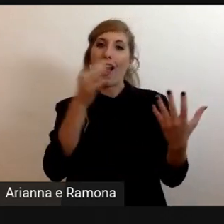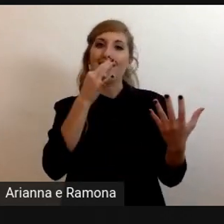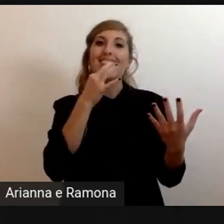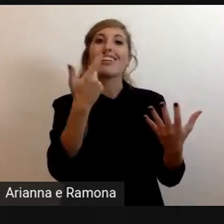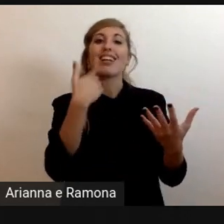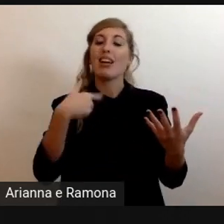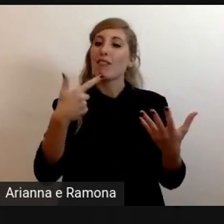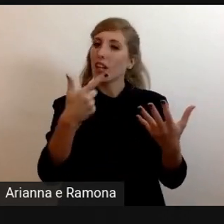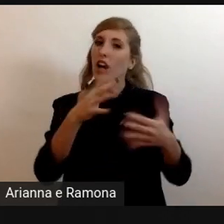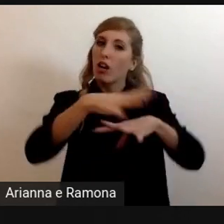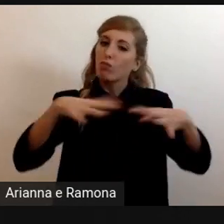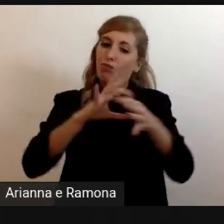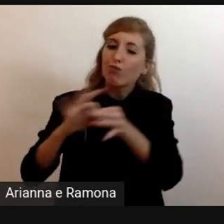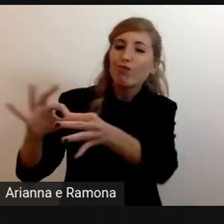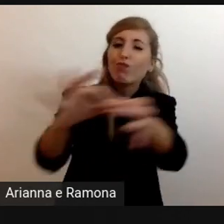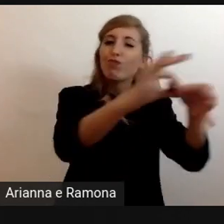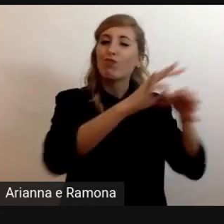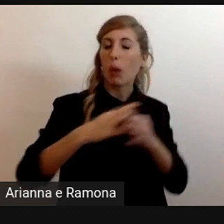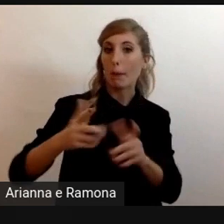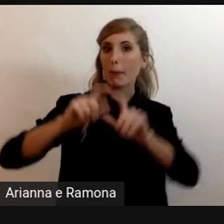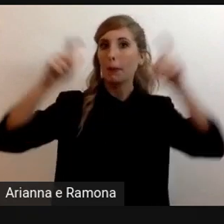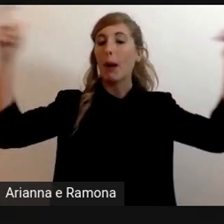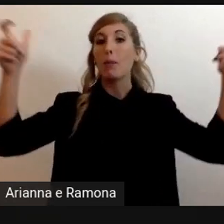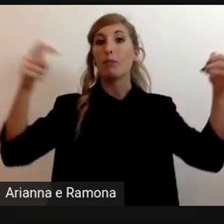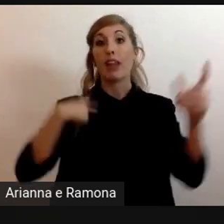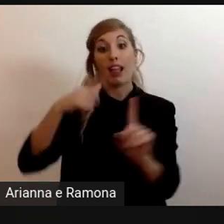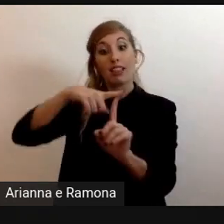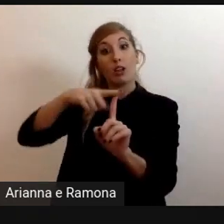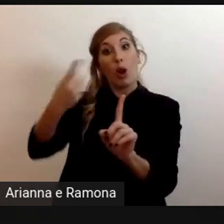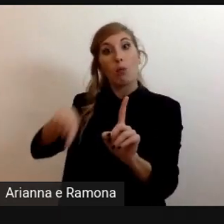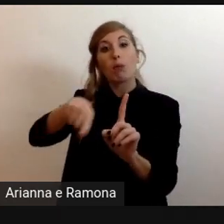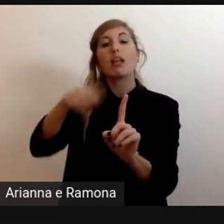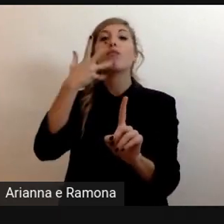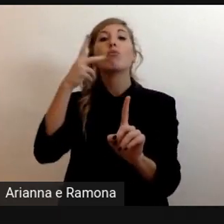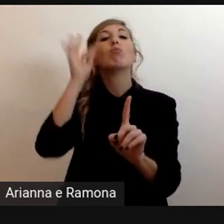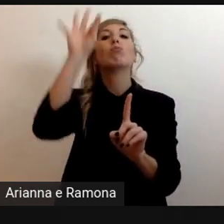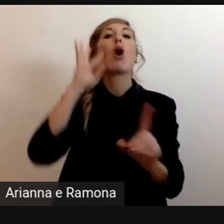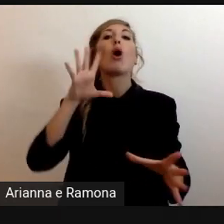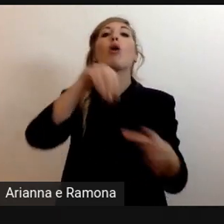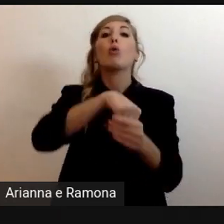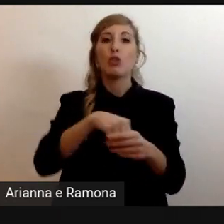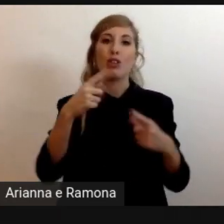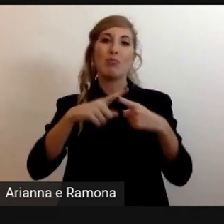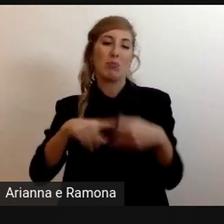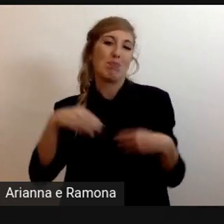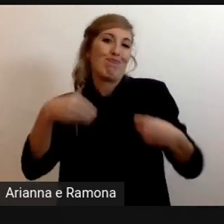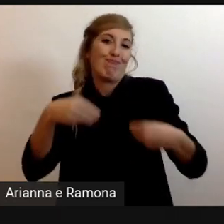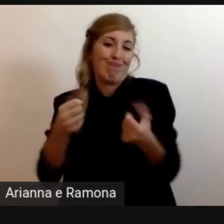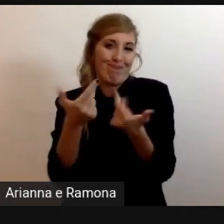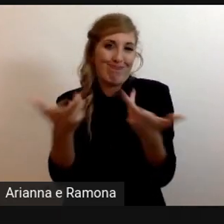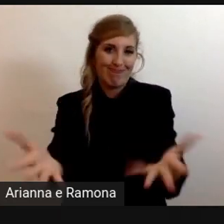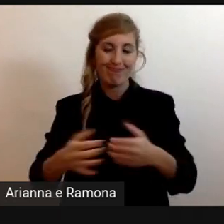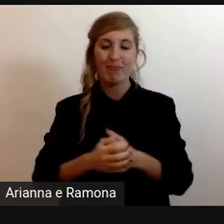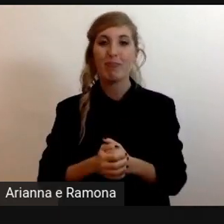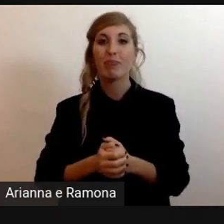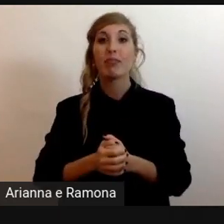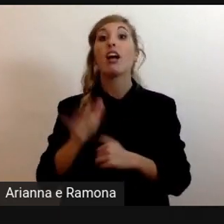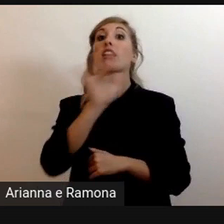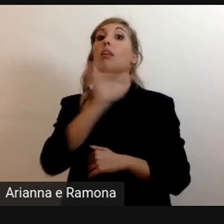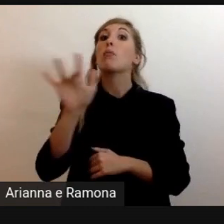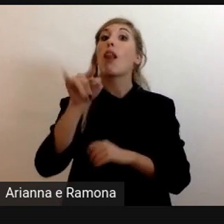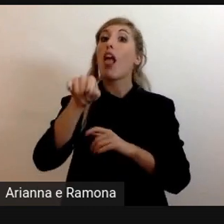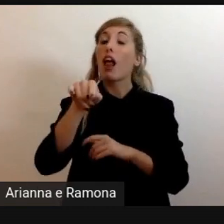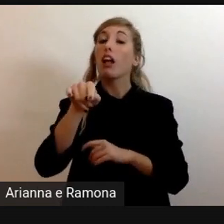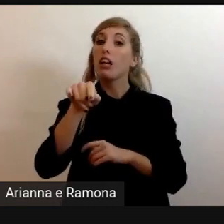coesione sarà certamente un titolo che vuole essere inclusivo e partecipativo de blanck a con il